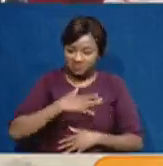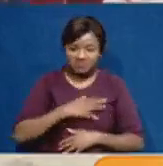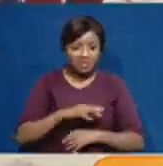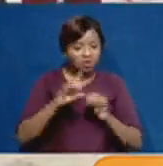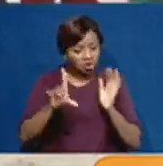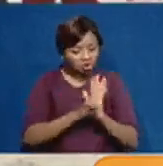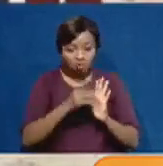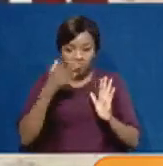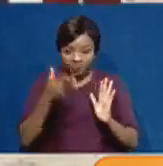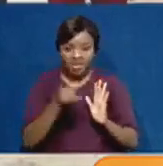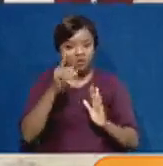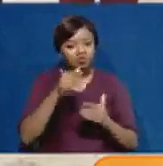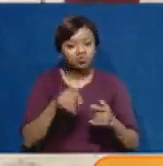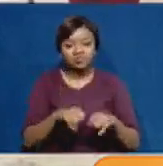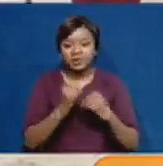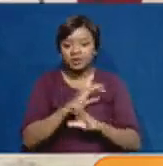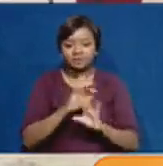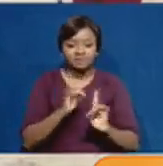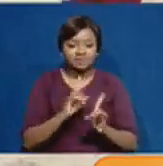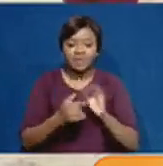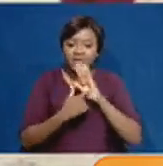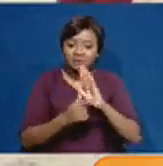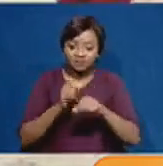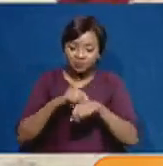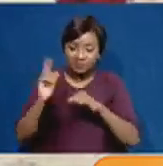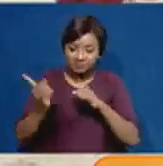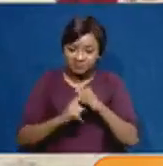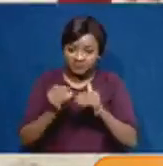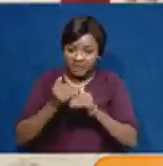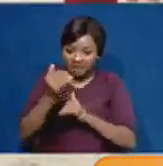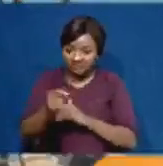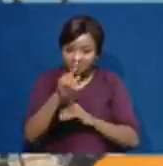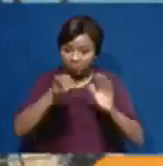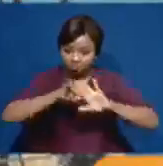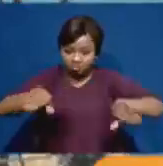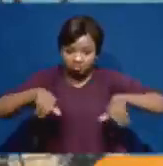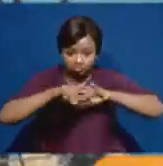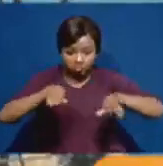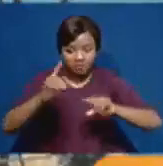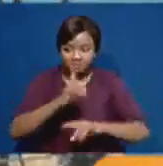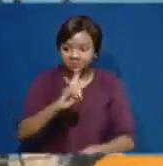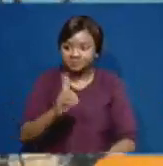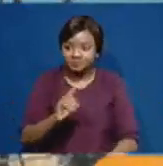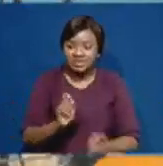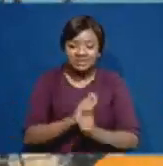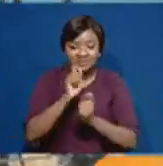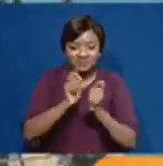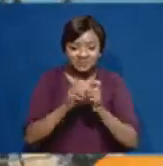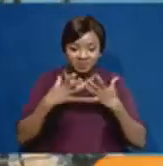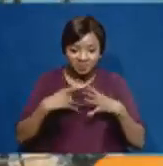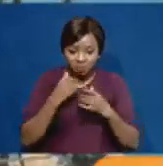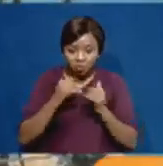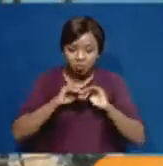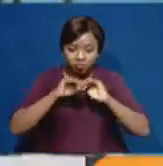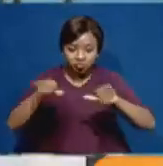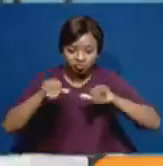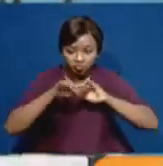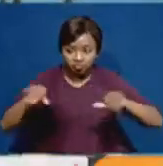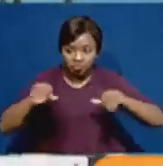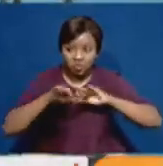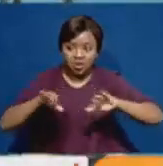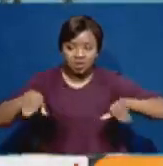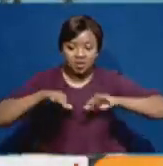taratibu zilizowekwa, ikiwemo kutoogelea baada ya saa 12 jioni, especially wale ambao wanaogelea. Kwa hivyo kutakuwa tunahakikisha